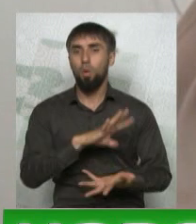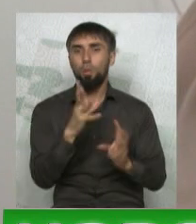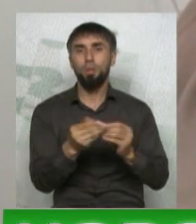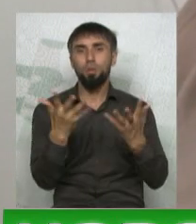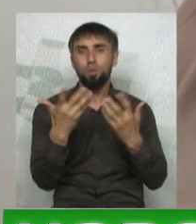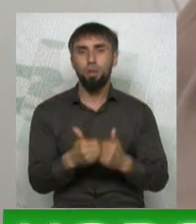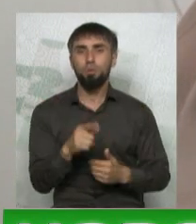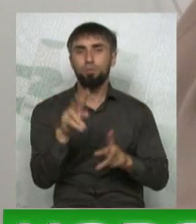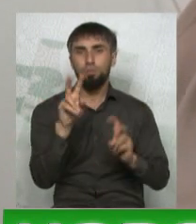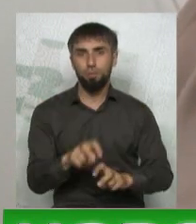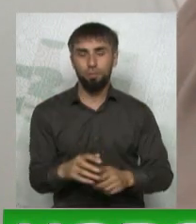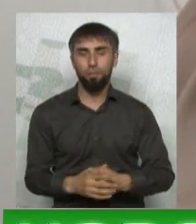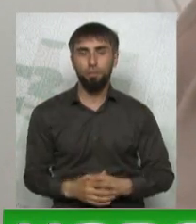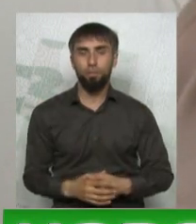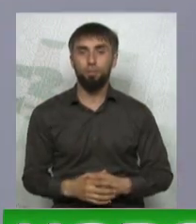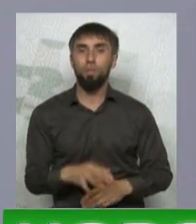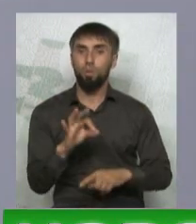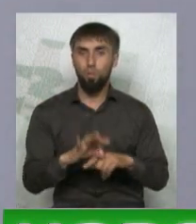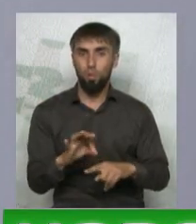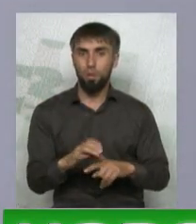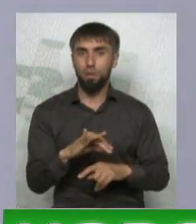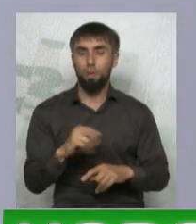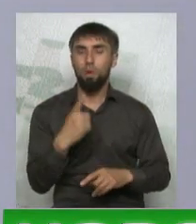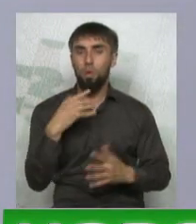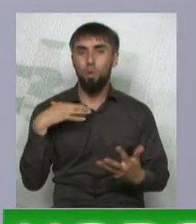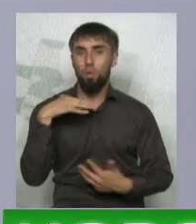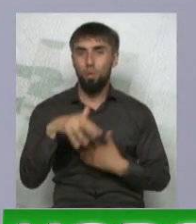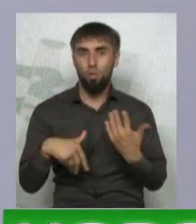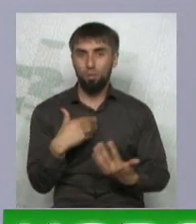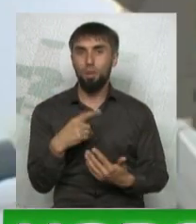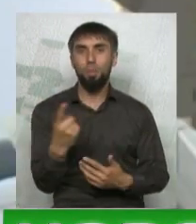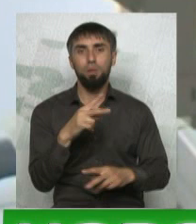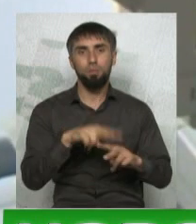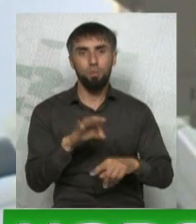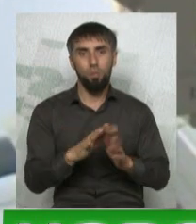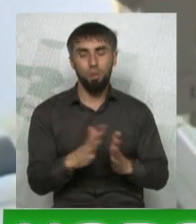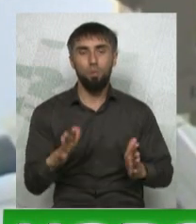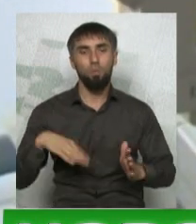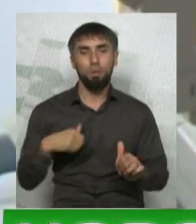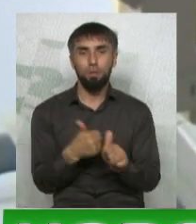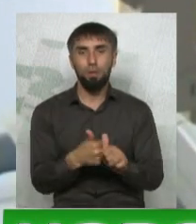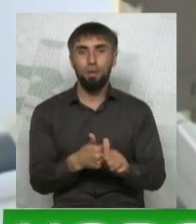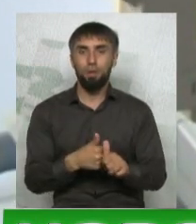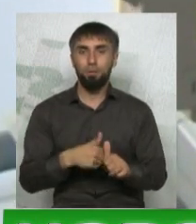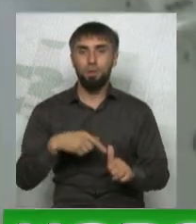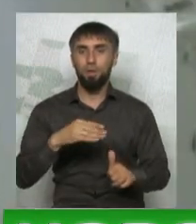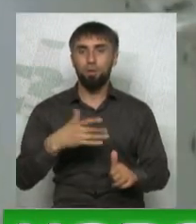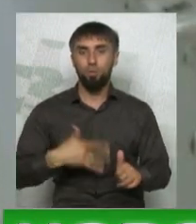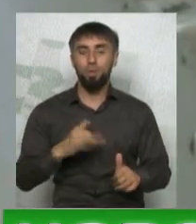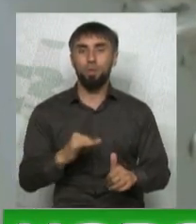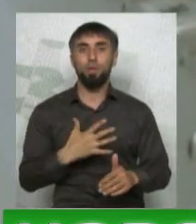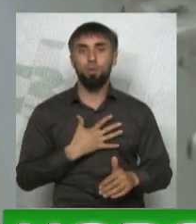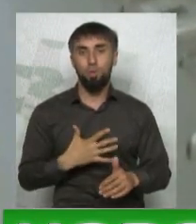числа прошедших осмотры. Болезни системы кровообращения занимают первое место, затем следуют болезни органов пищеварения и